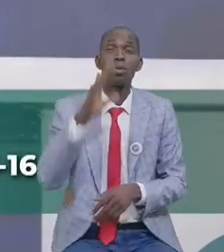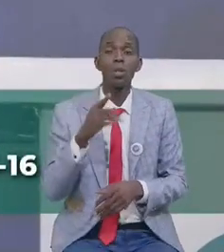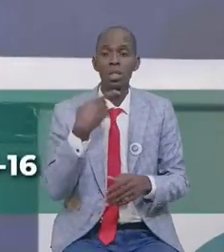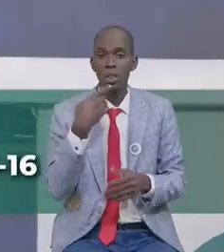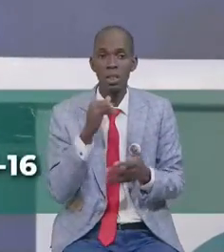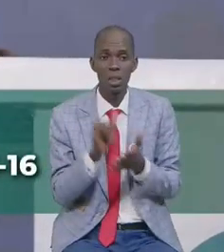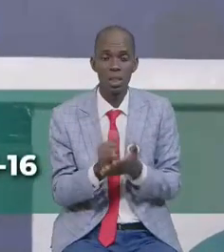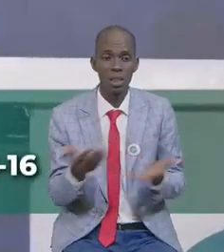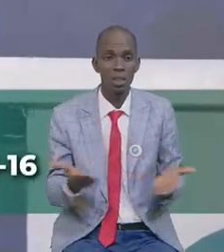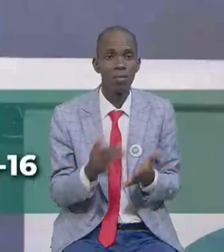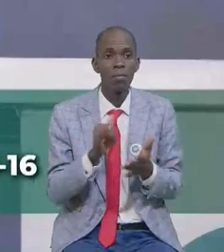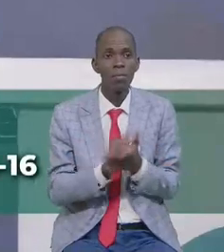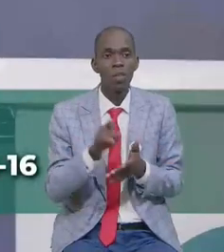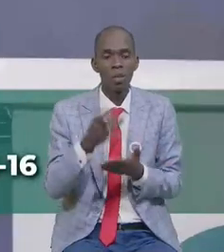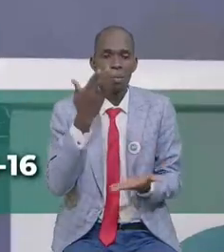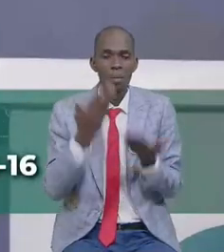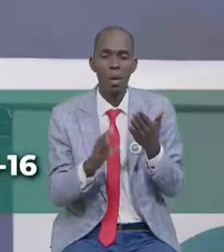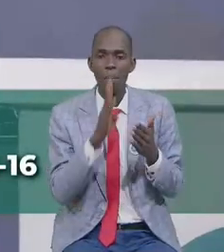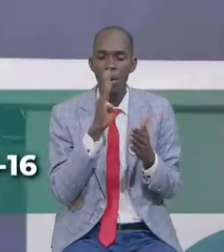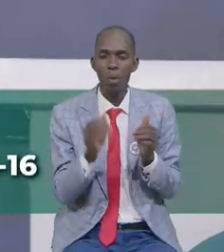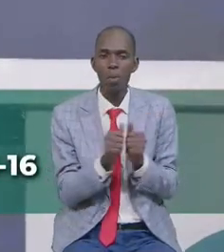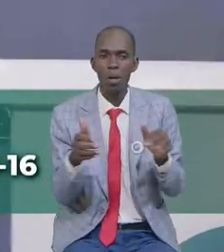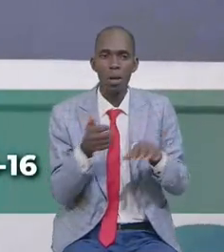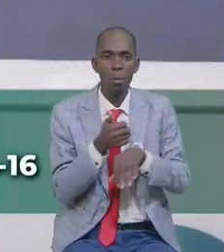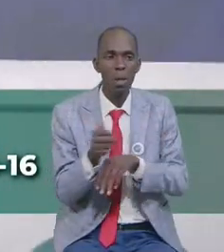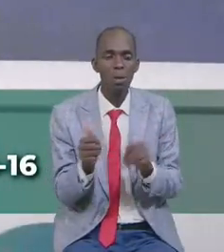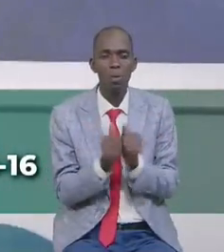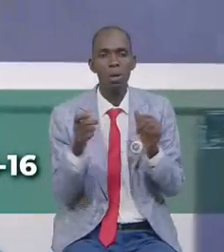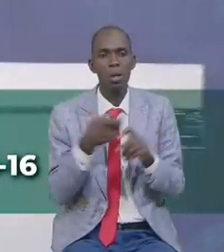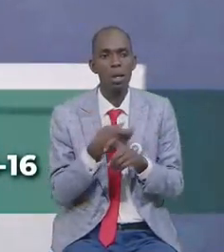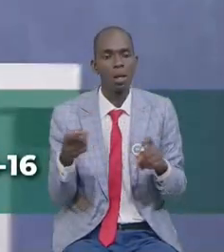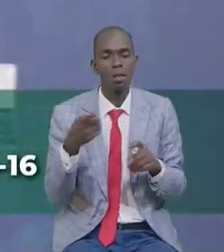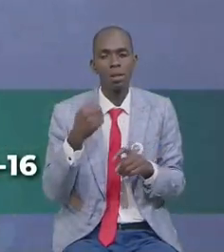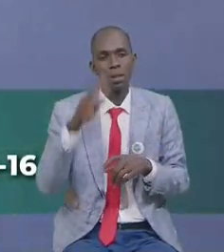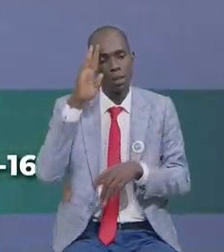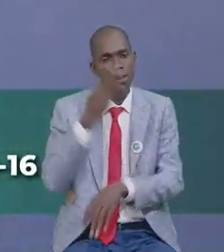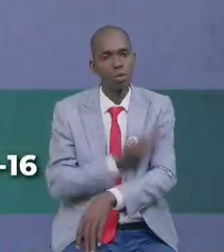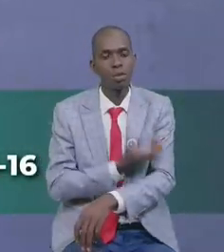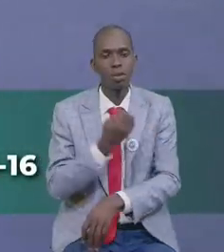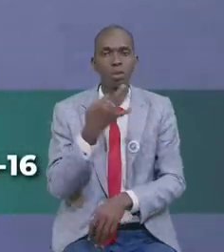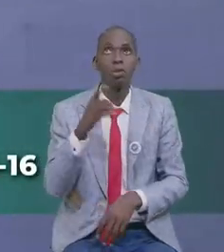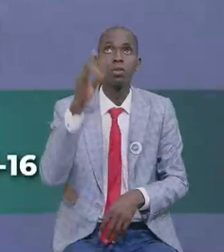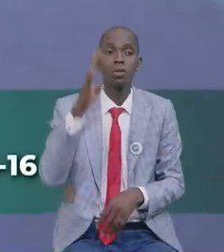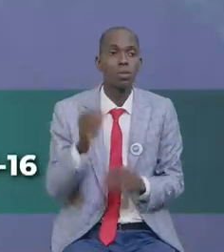soyez irréprochables et purs des enfants de Dieu irrépréhensibles.